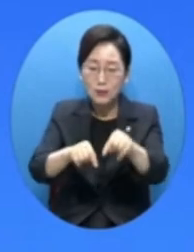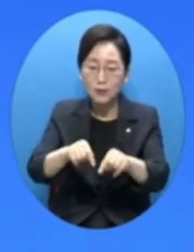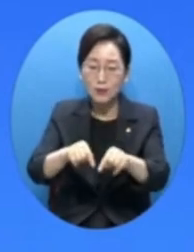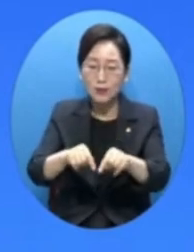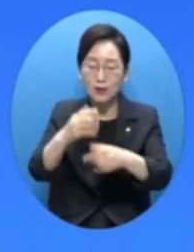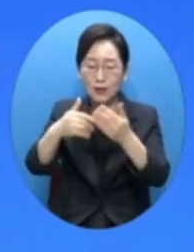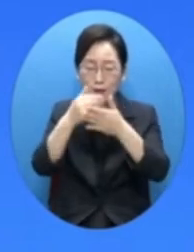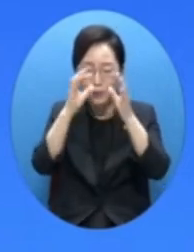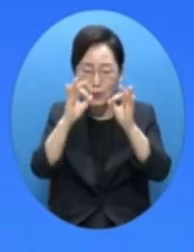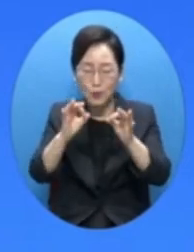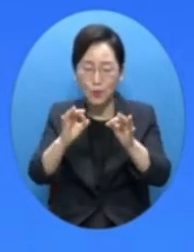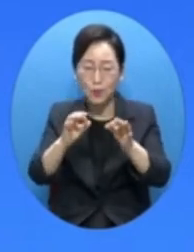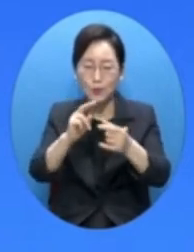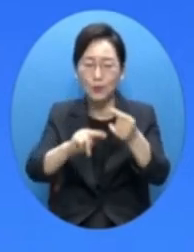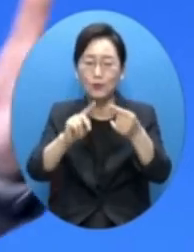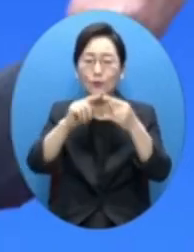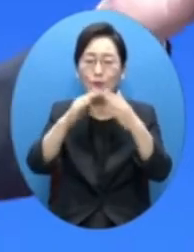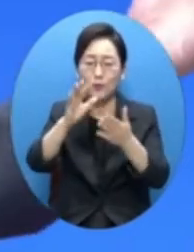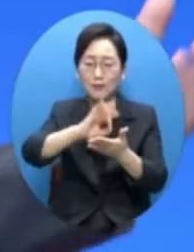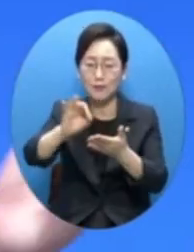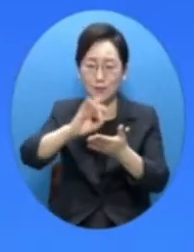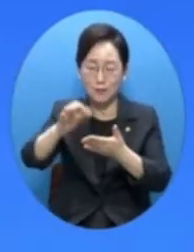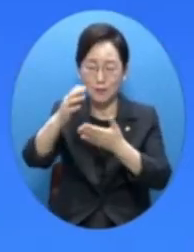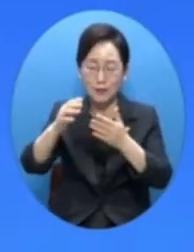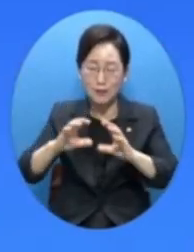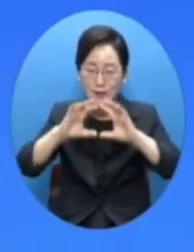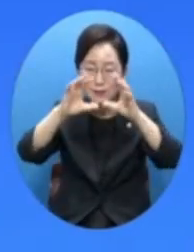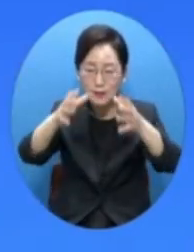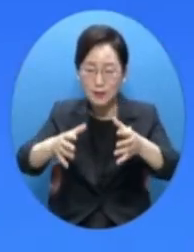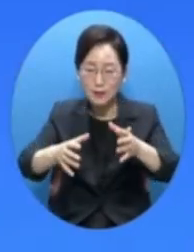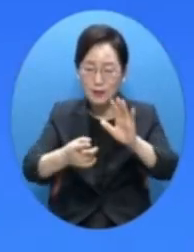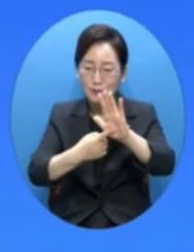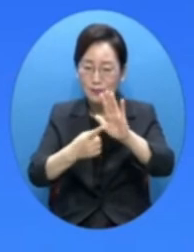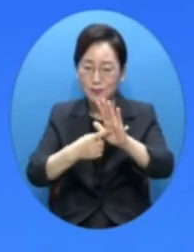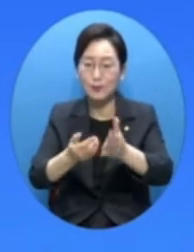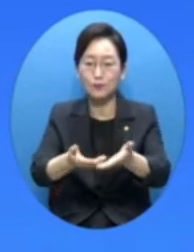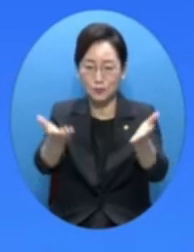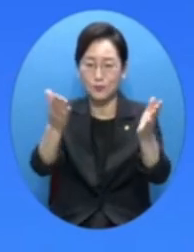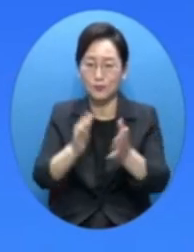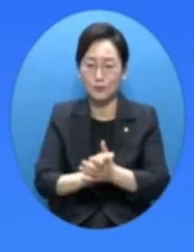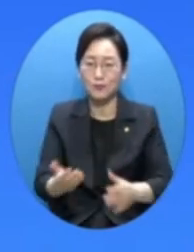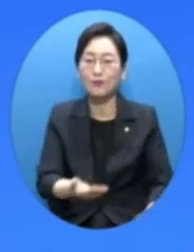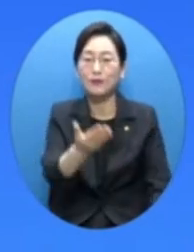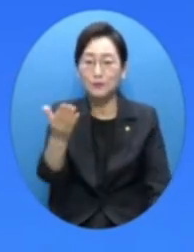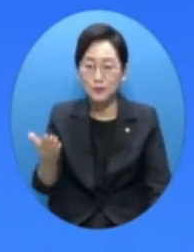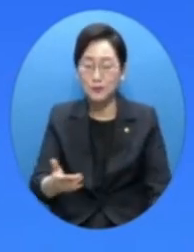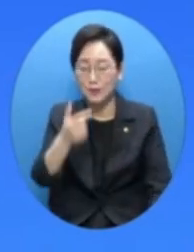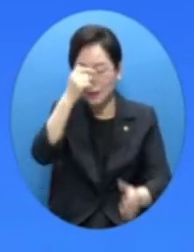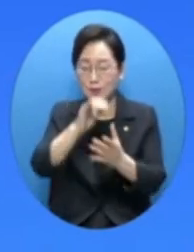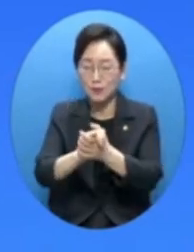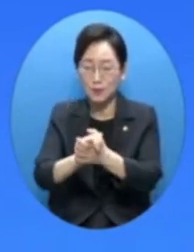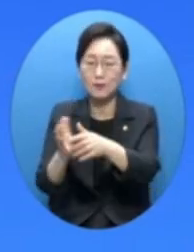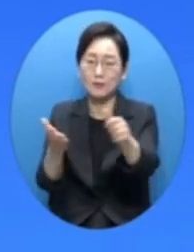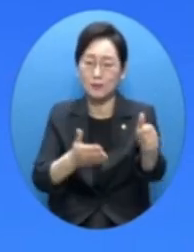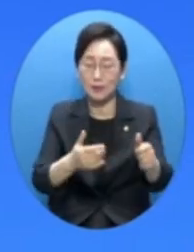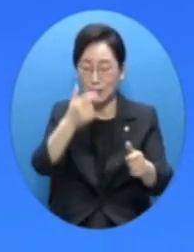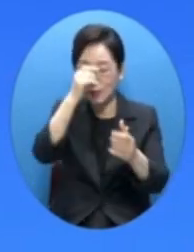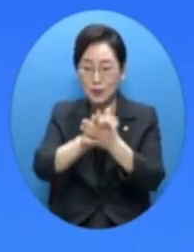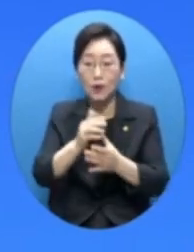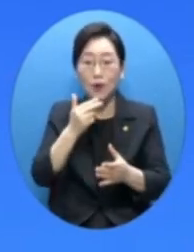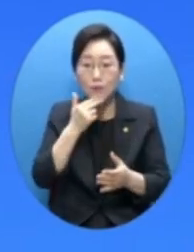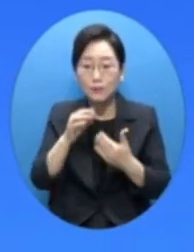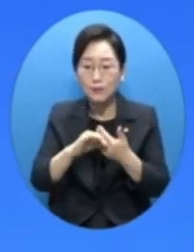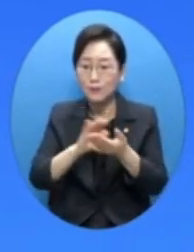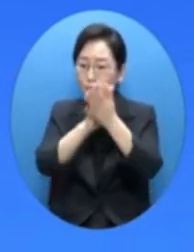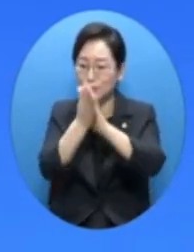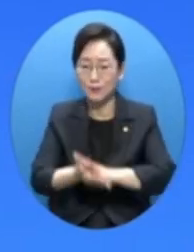들어서 하나님의 위대한 역사를 온 세계에 펼치실 것입니다. 여러분, 기도해야 됩니다. 기도하지 않고는 아무런 변화가